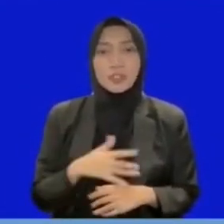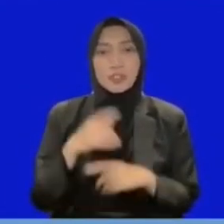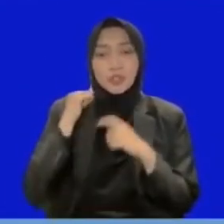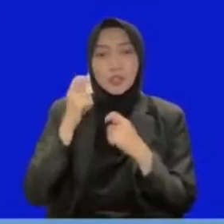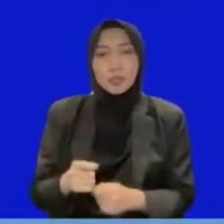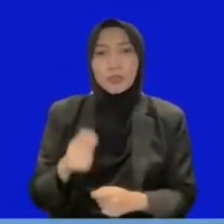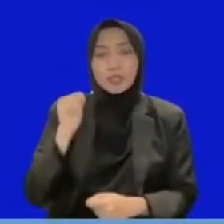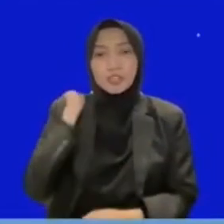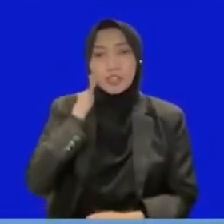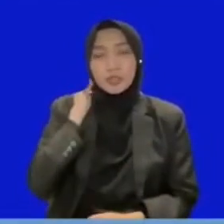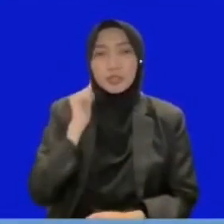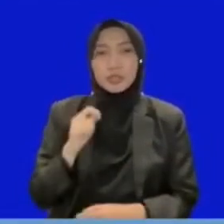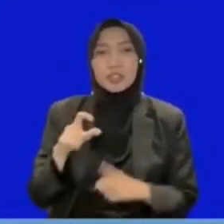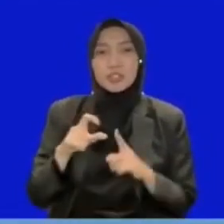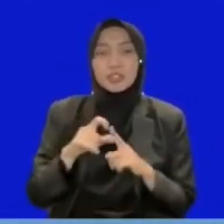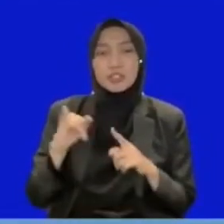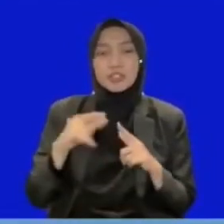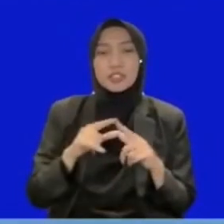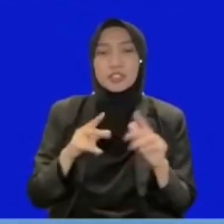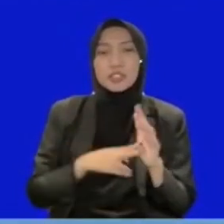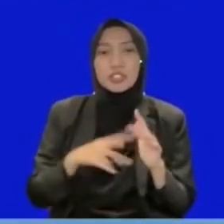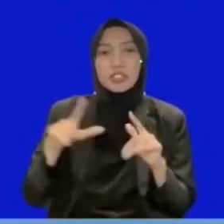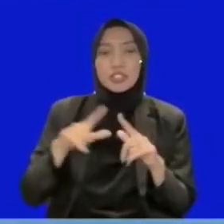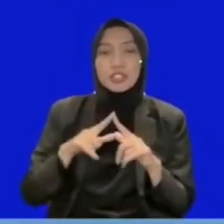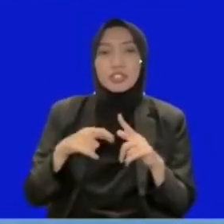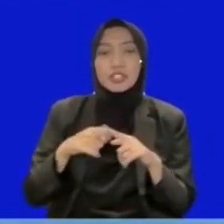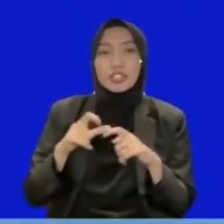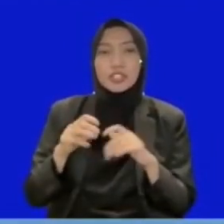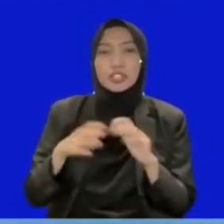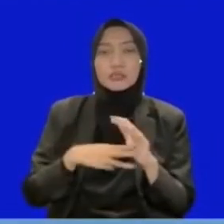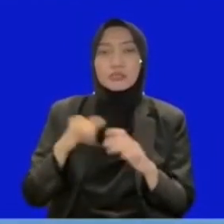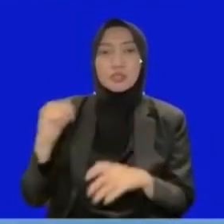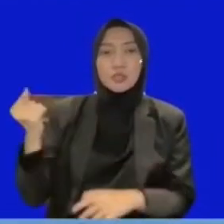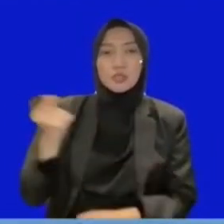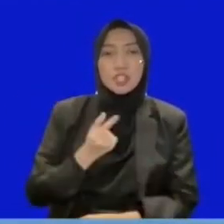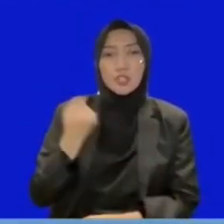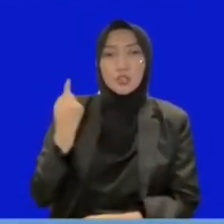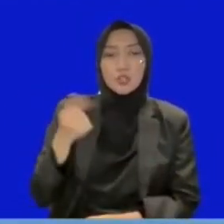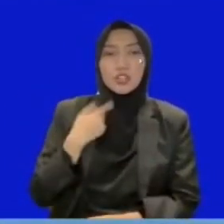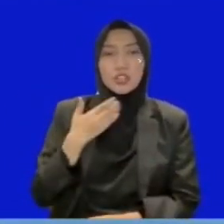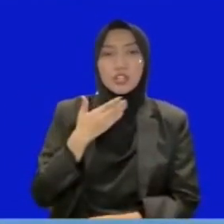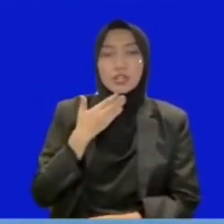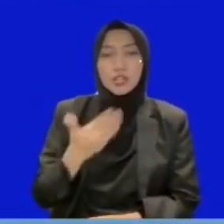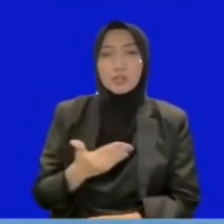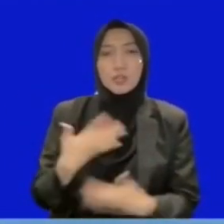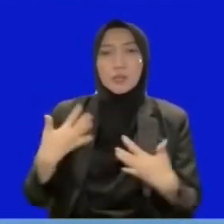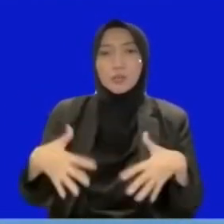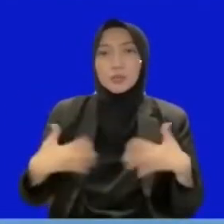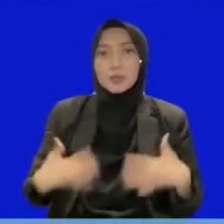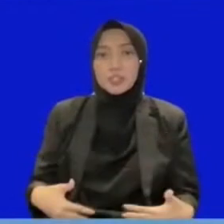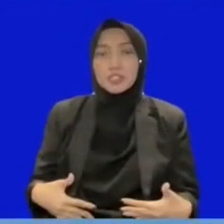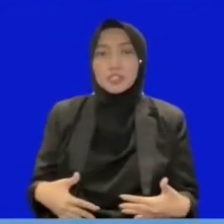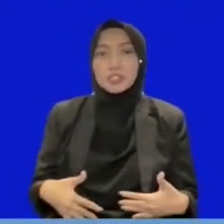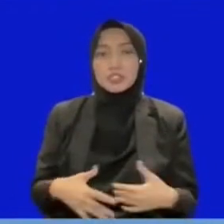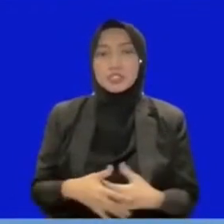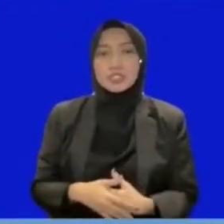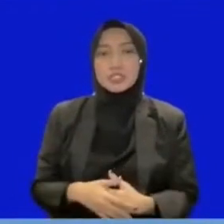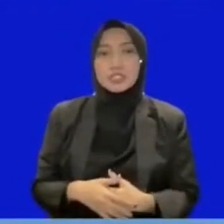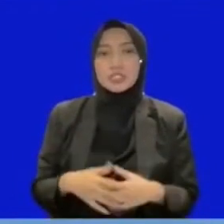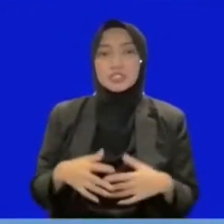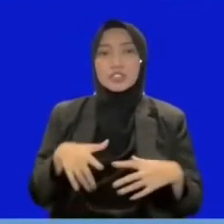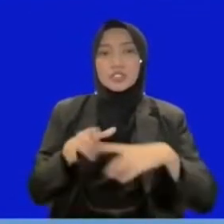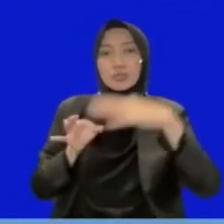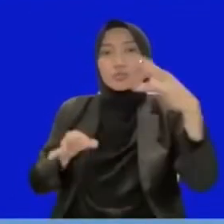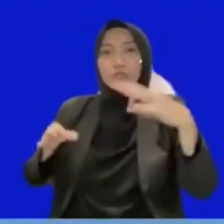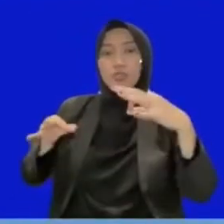hormati Ibu Dian Laksmi, terima kasih atas undangannya untuk kami. Luar biasa sekali Bu, Sumbu Filosofi